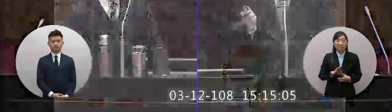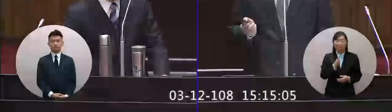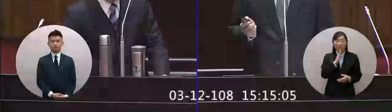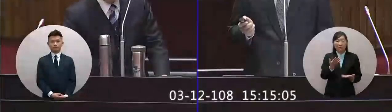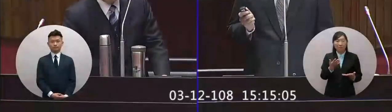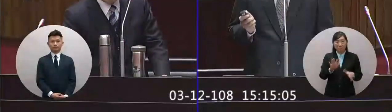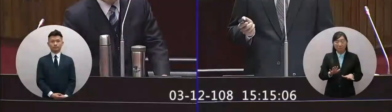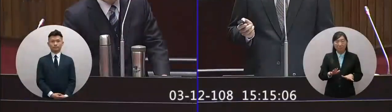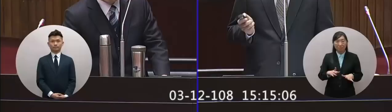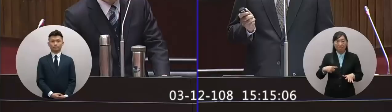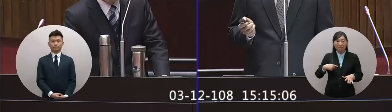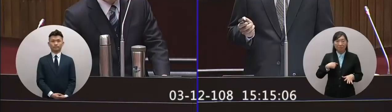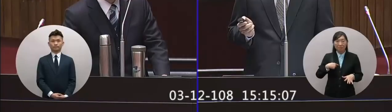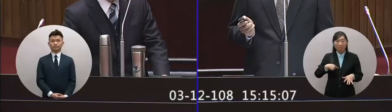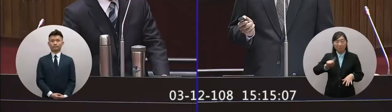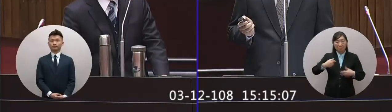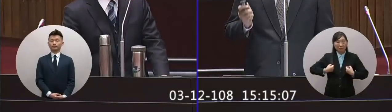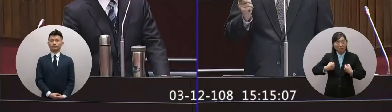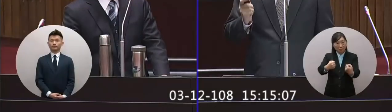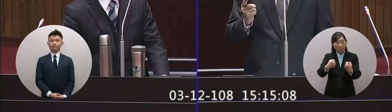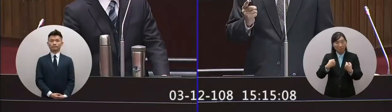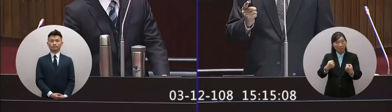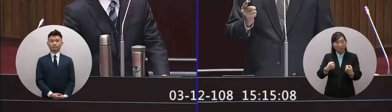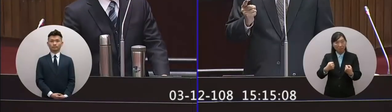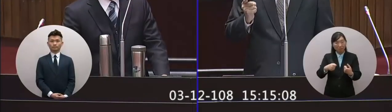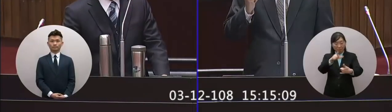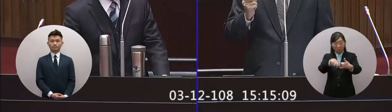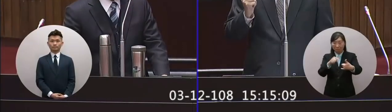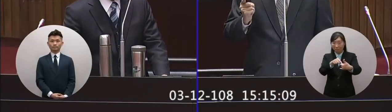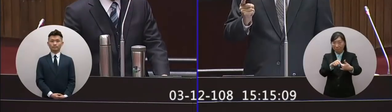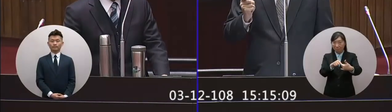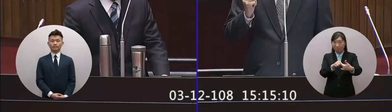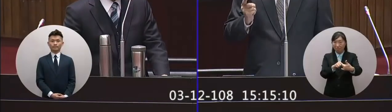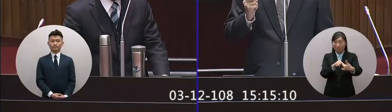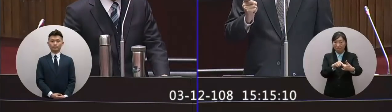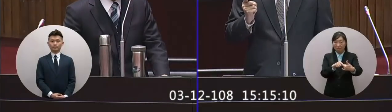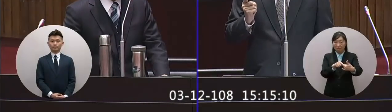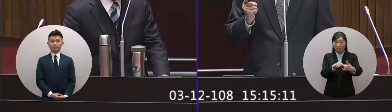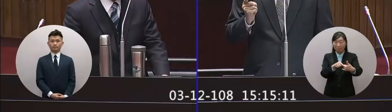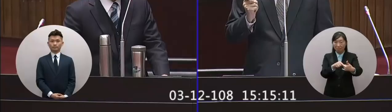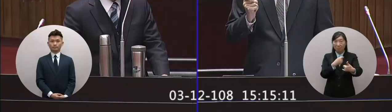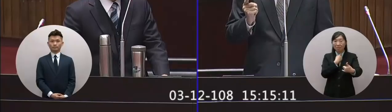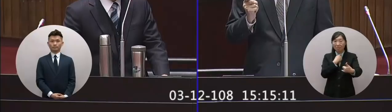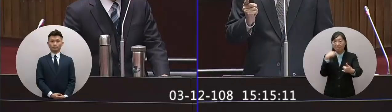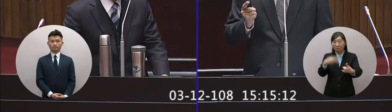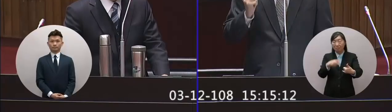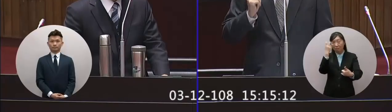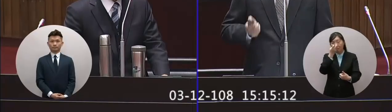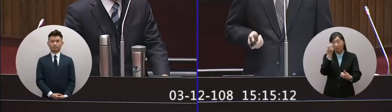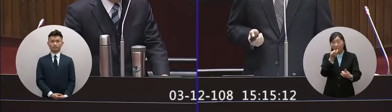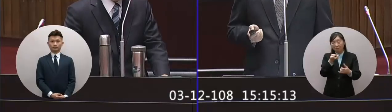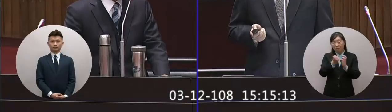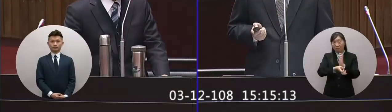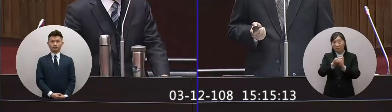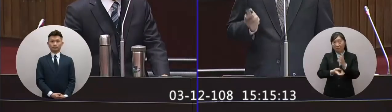我们可以上路的驾驶的驾照是不是第一？咱是不是要来再通盘的再来好好的细部